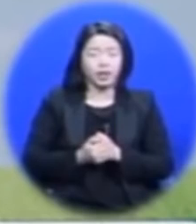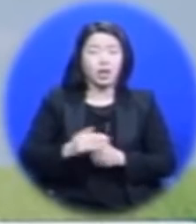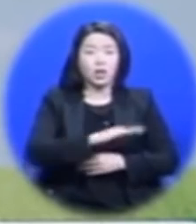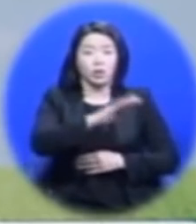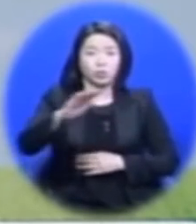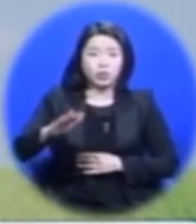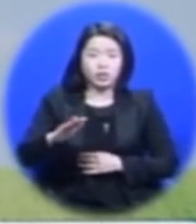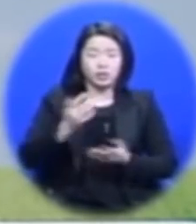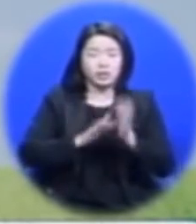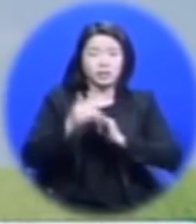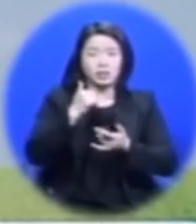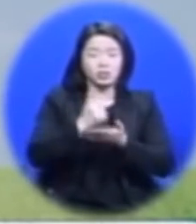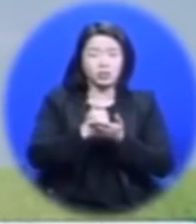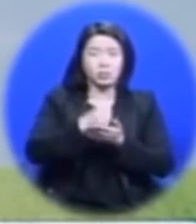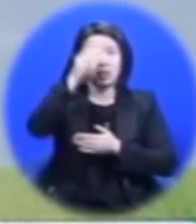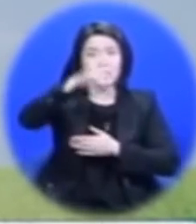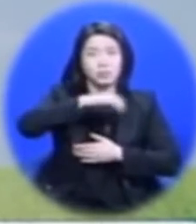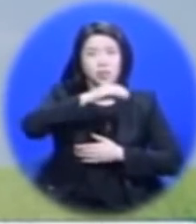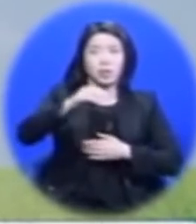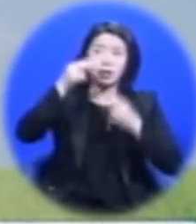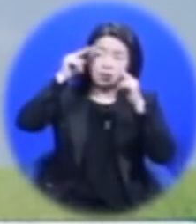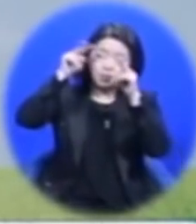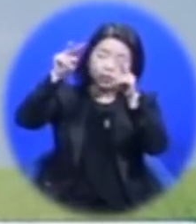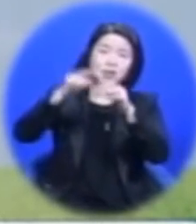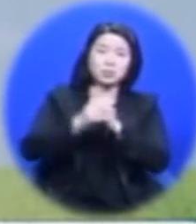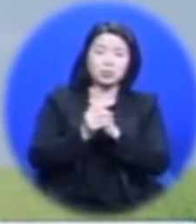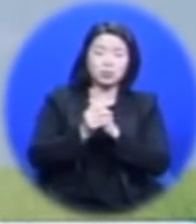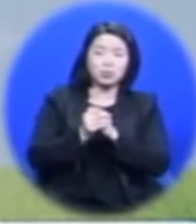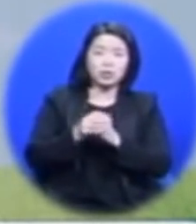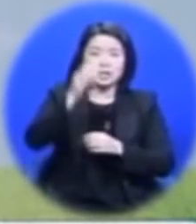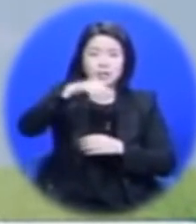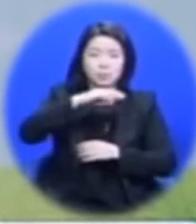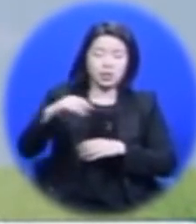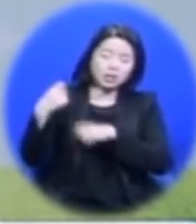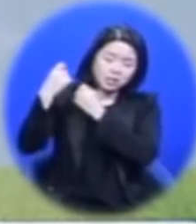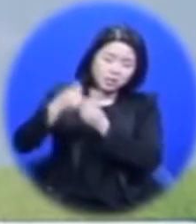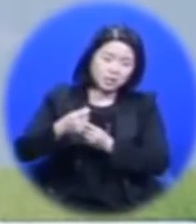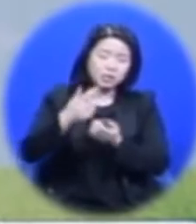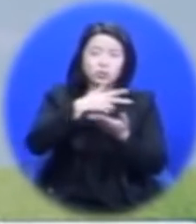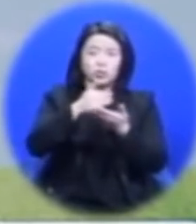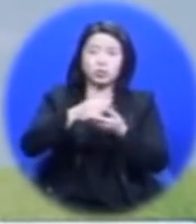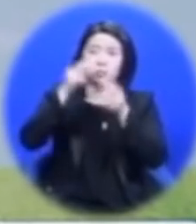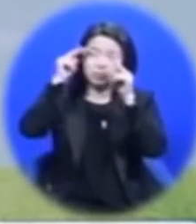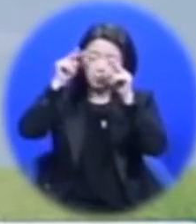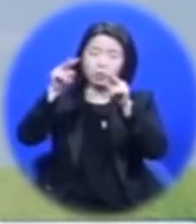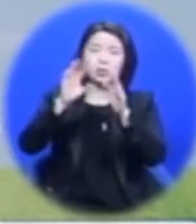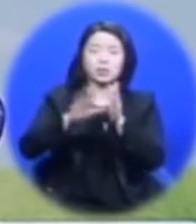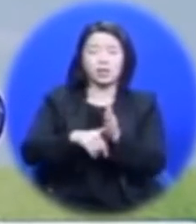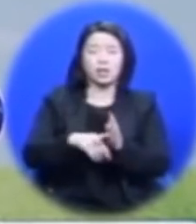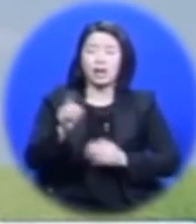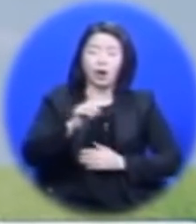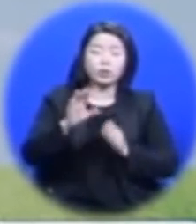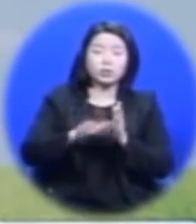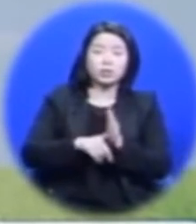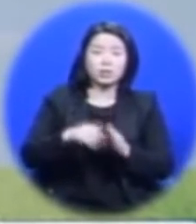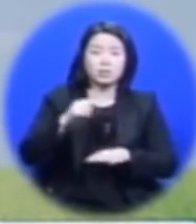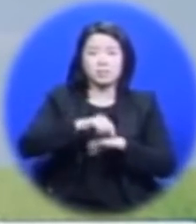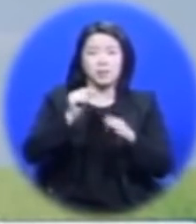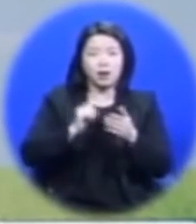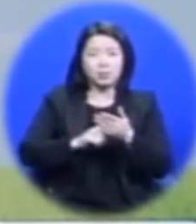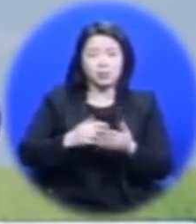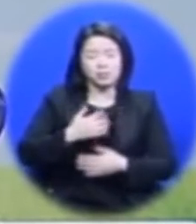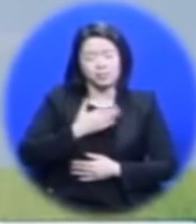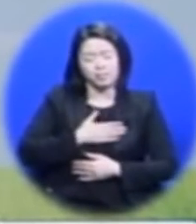우리는 예수님의 십자가를 바라보고 십자가 지신 주님을 이렇게 볼 때 어떤 때는 마음이 격해질 때도